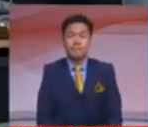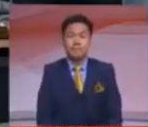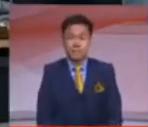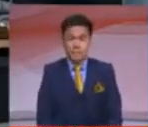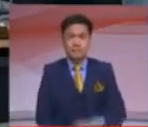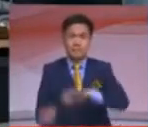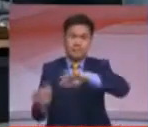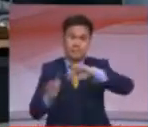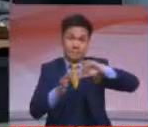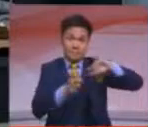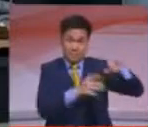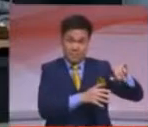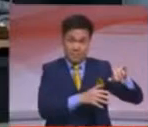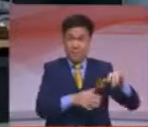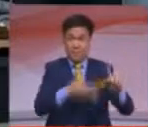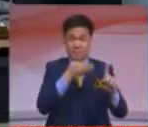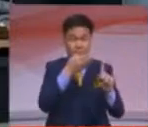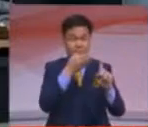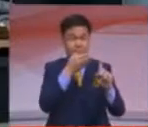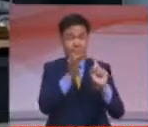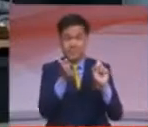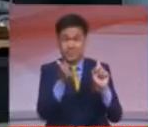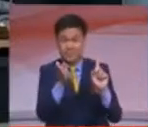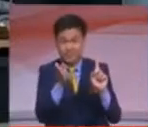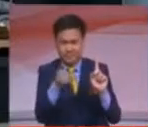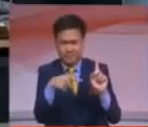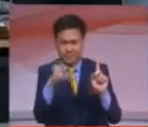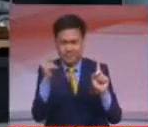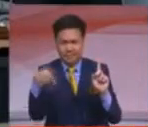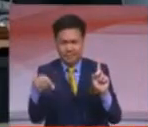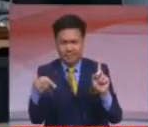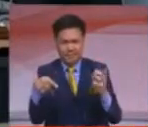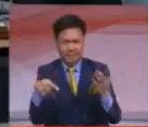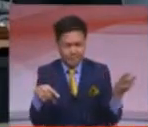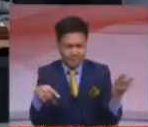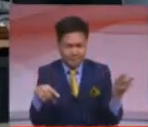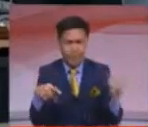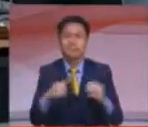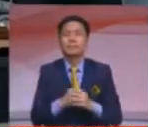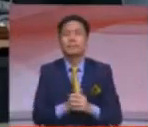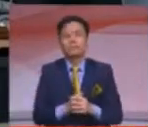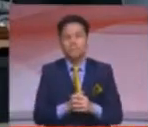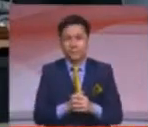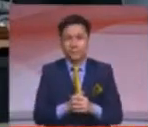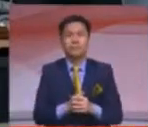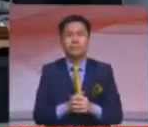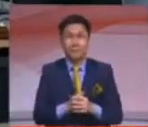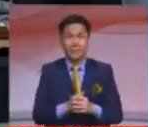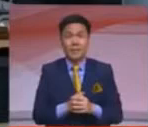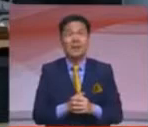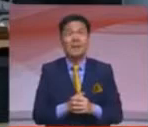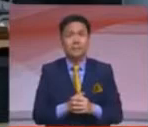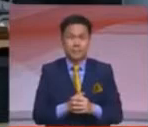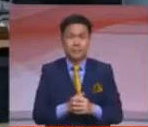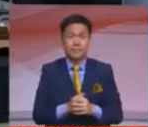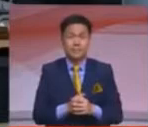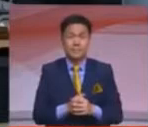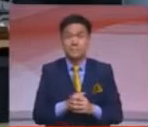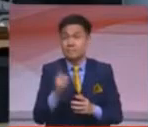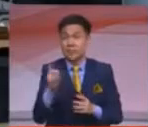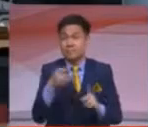Antara kesalahan ingkar arahan PKP termasuklah yang masih mendahului